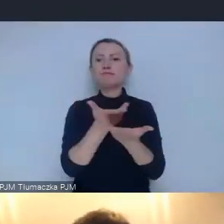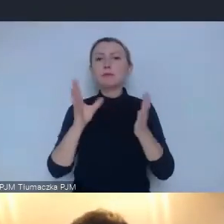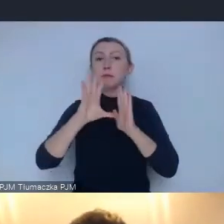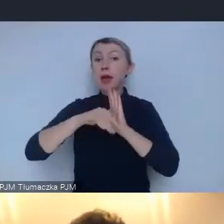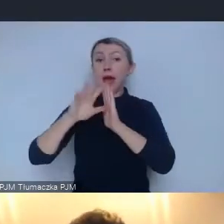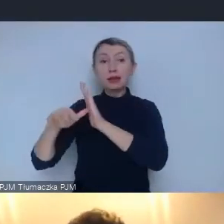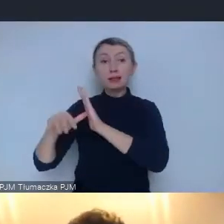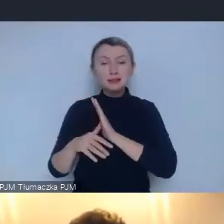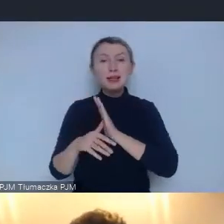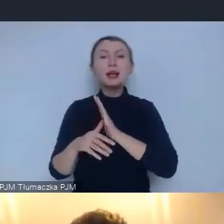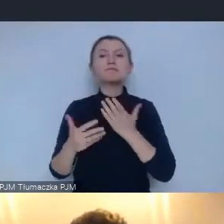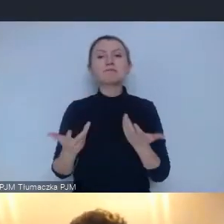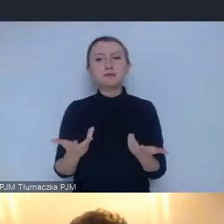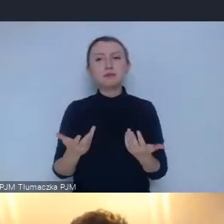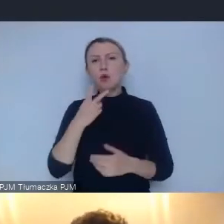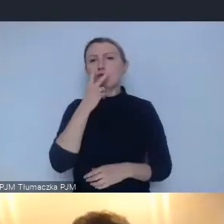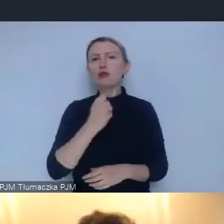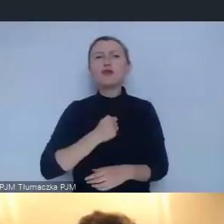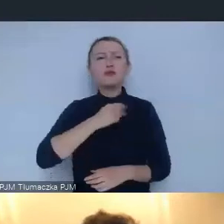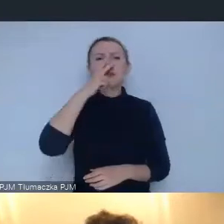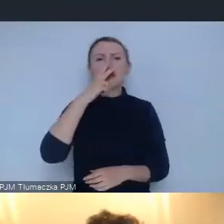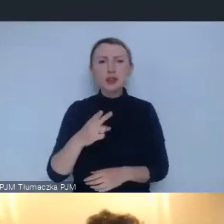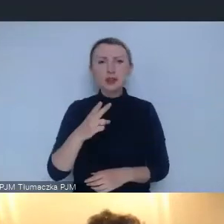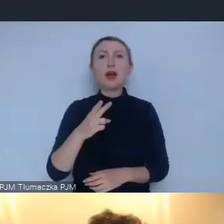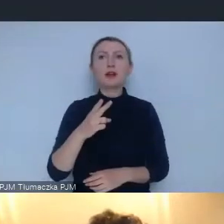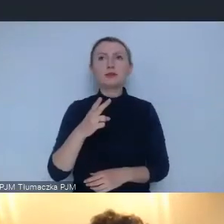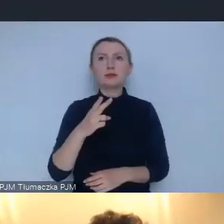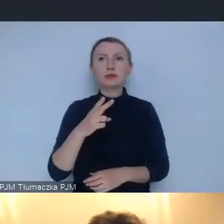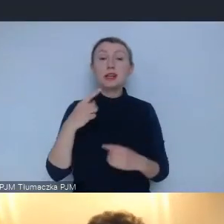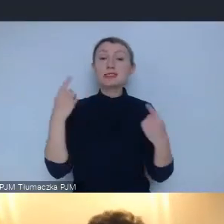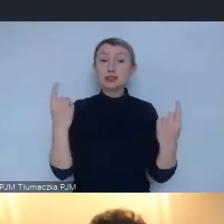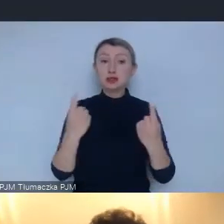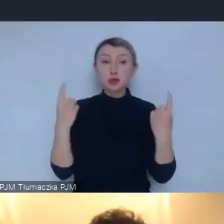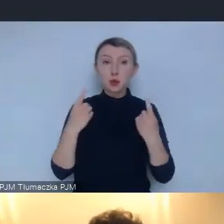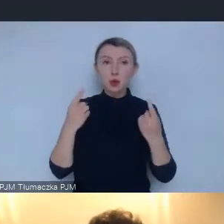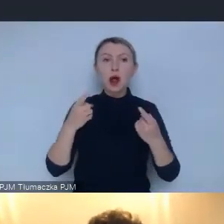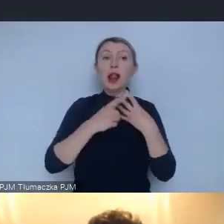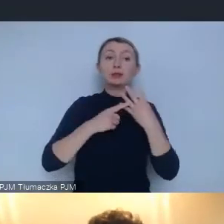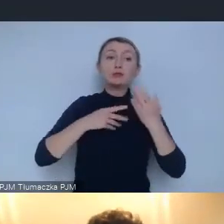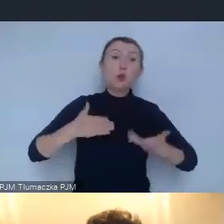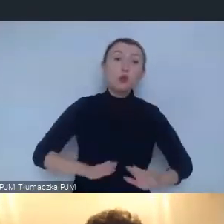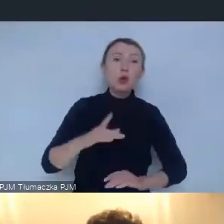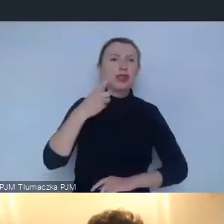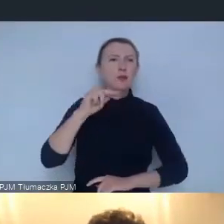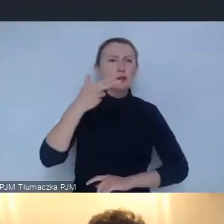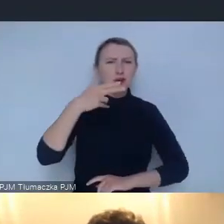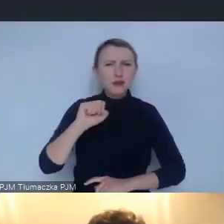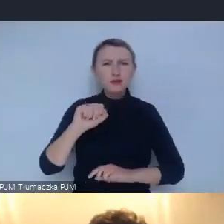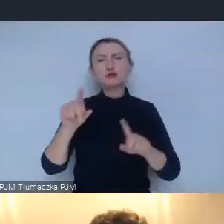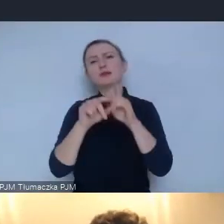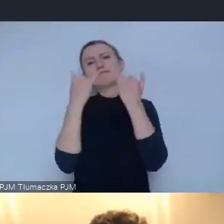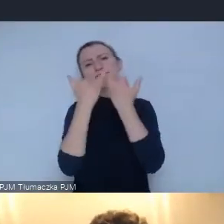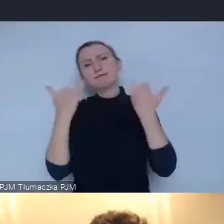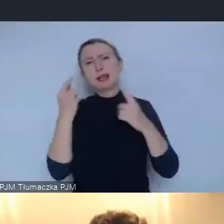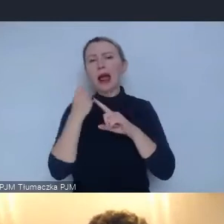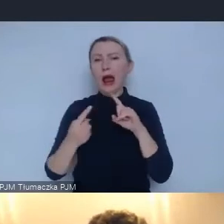miastach, no, wyraźnie pokazują, że zarówno sytuacja demograficzna, jak i niektóre inne